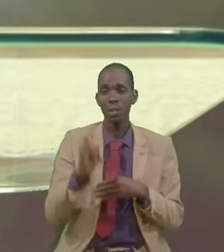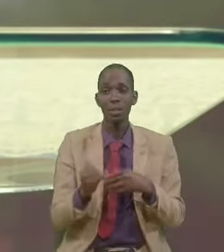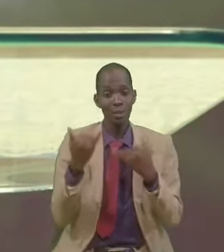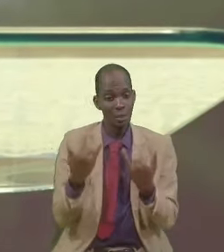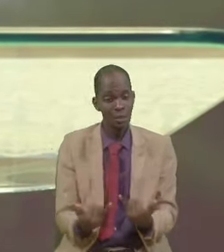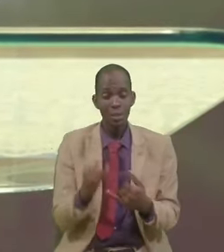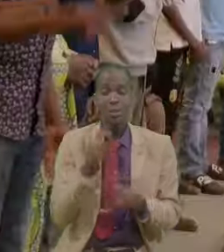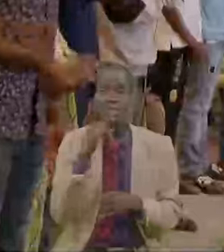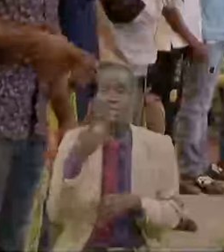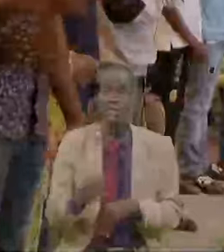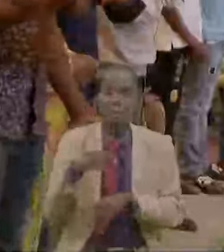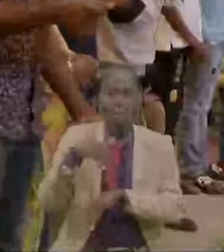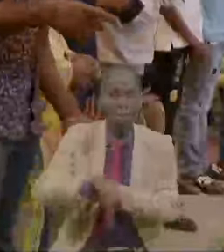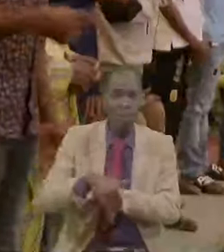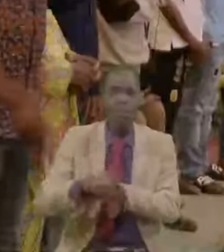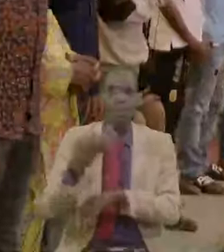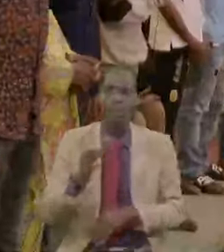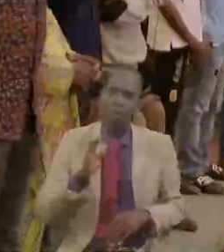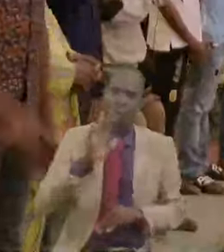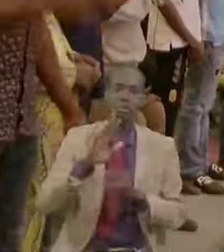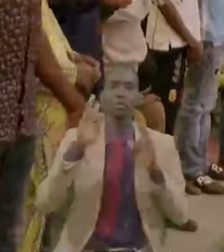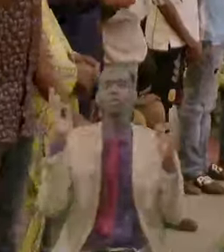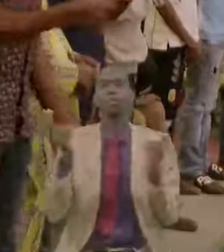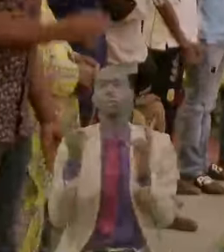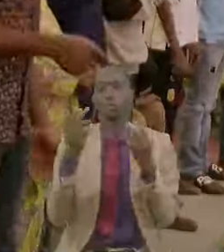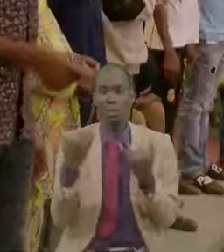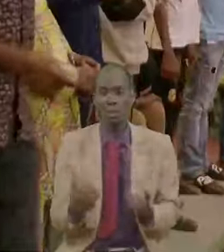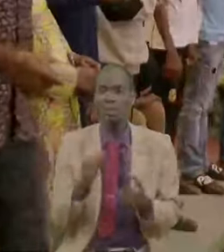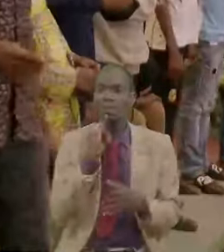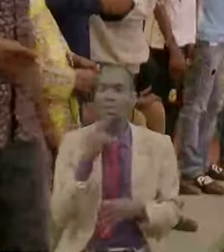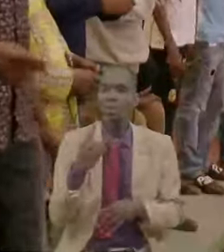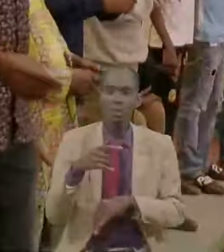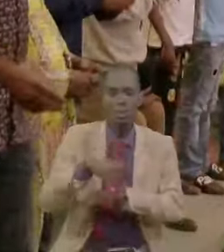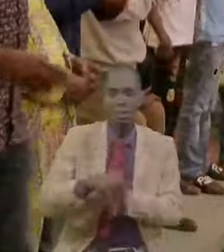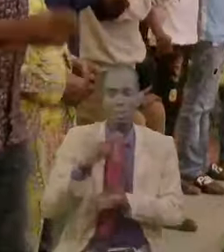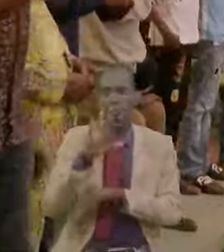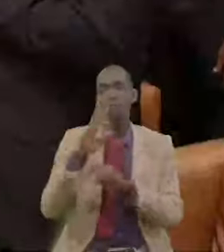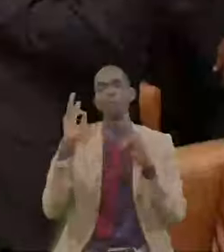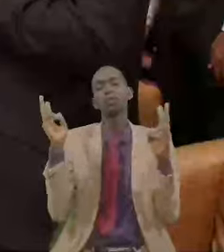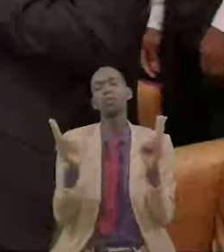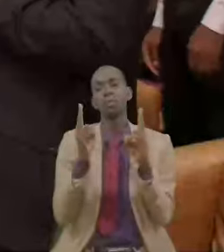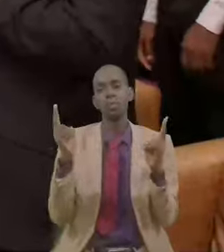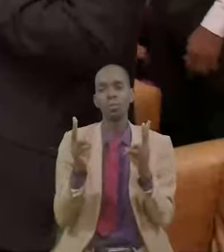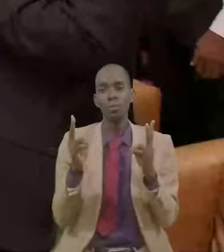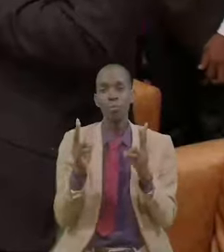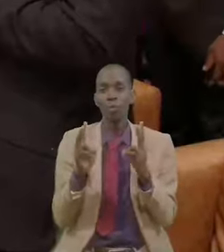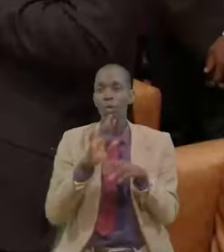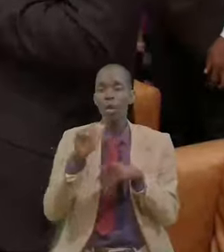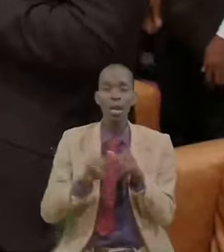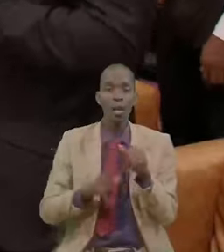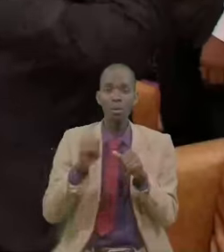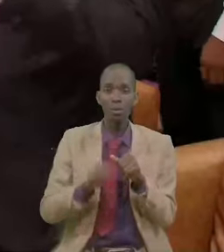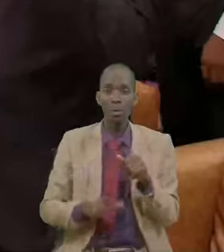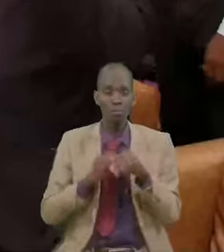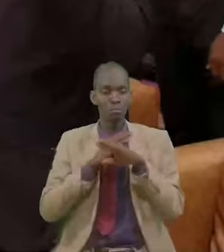moment. Le moment de votre victoire. C'est le moment de votre victoire. Les géants